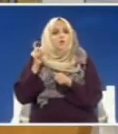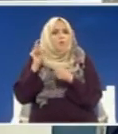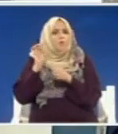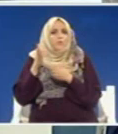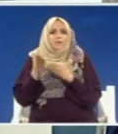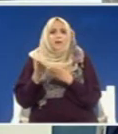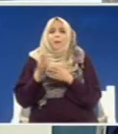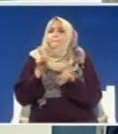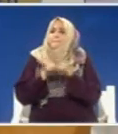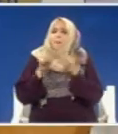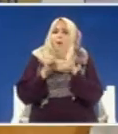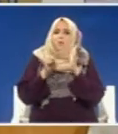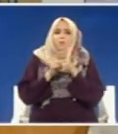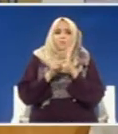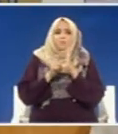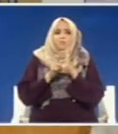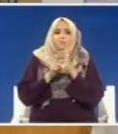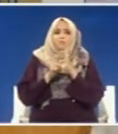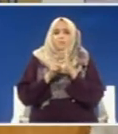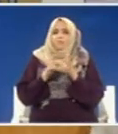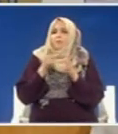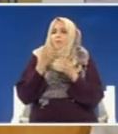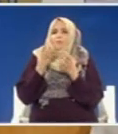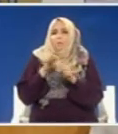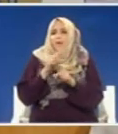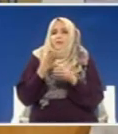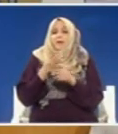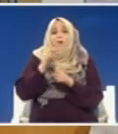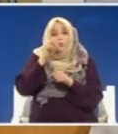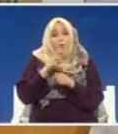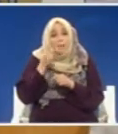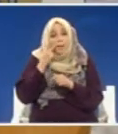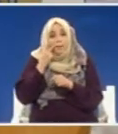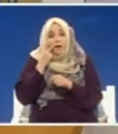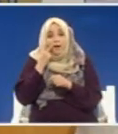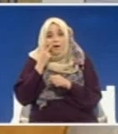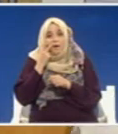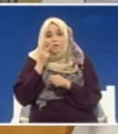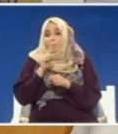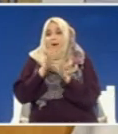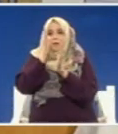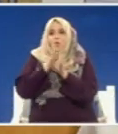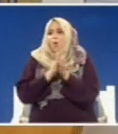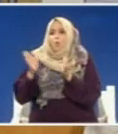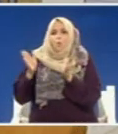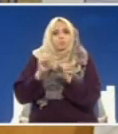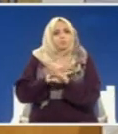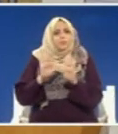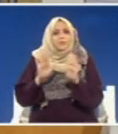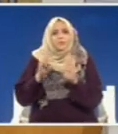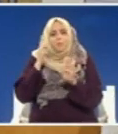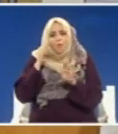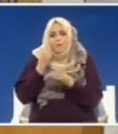القضاء القانون الوضعي يرضى هذا. الله يبارك. فلذلك من حق الأب ومن حق الأم